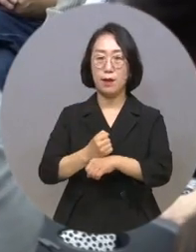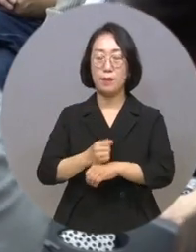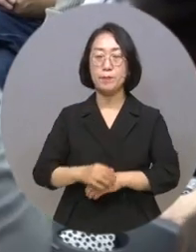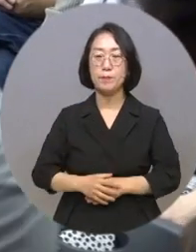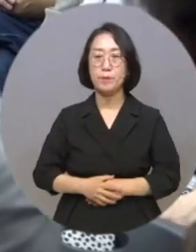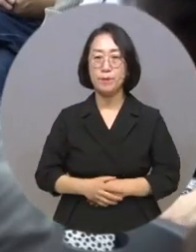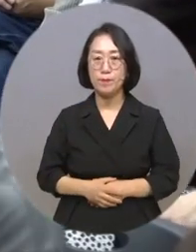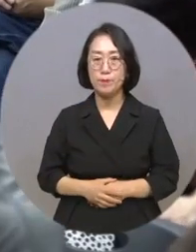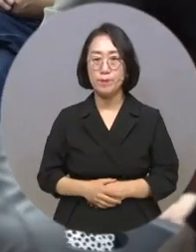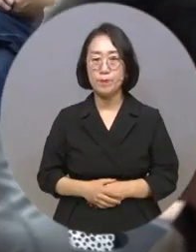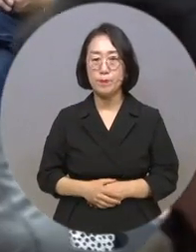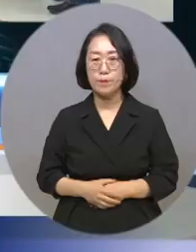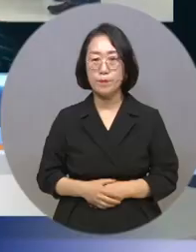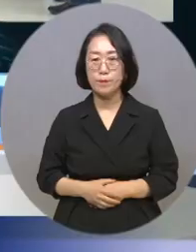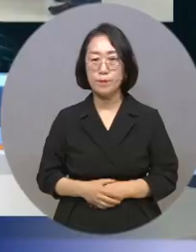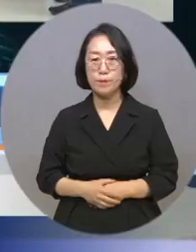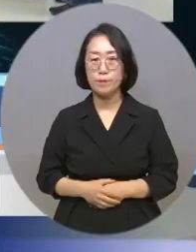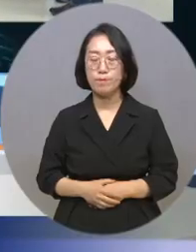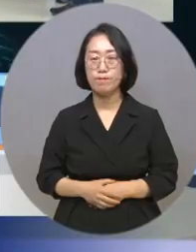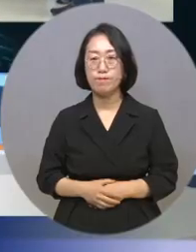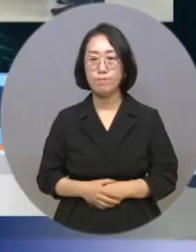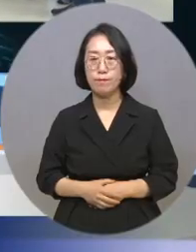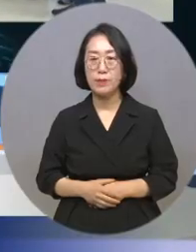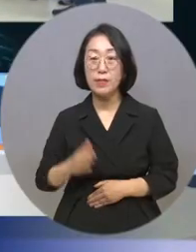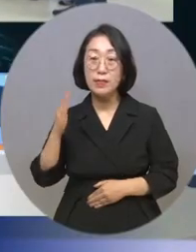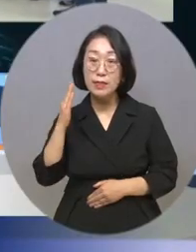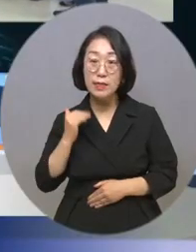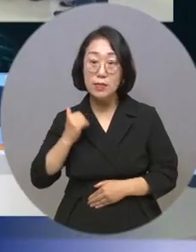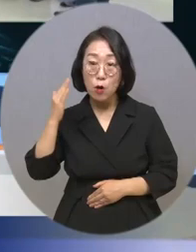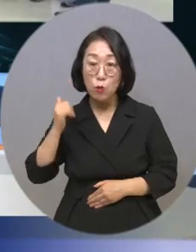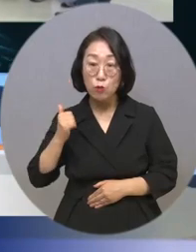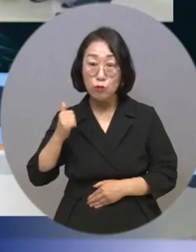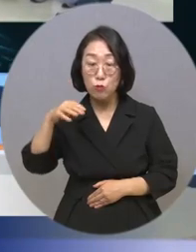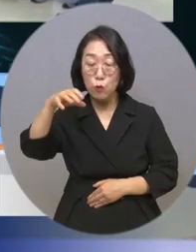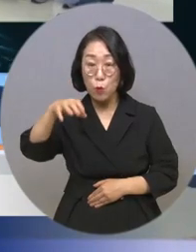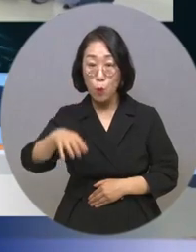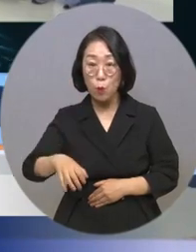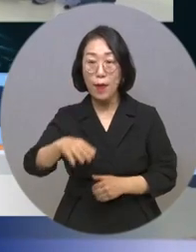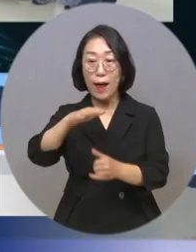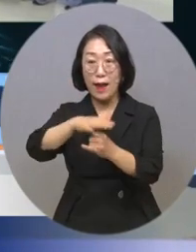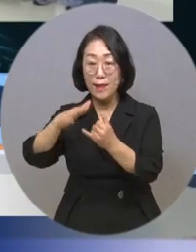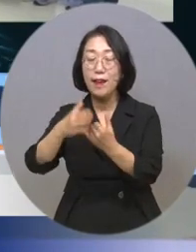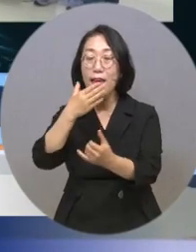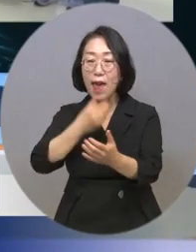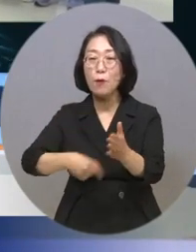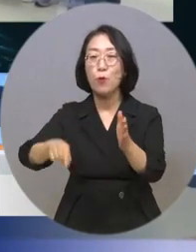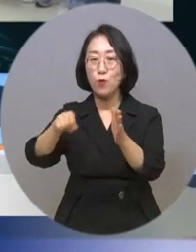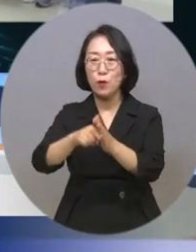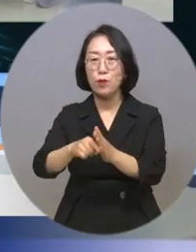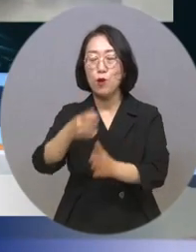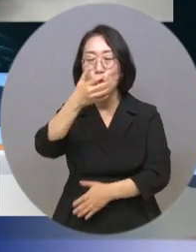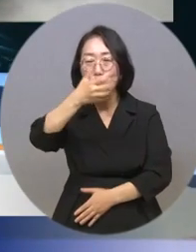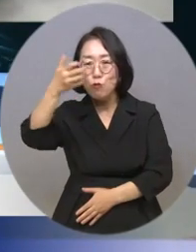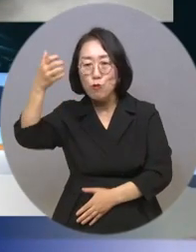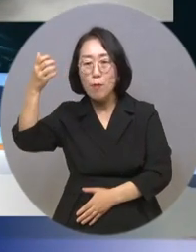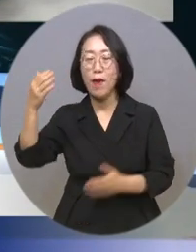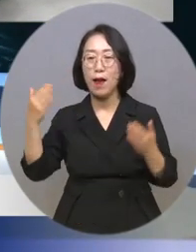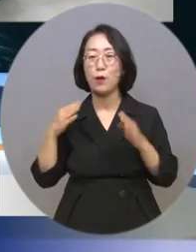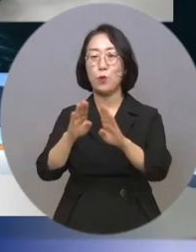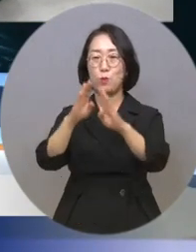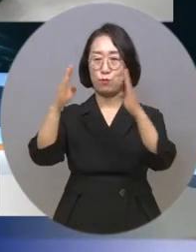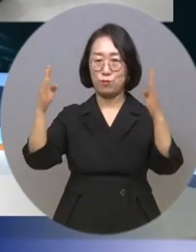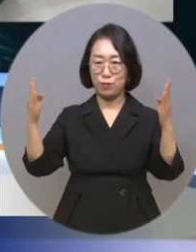경기방송 정선입니다. 의정부 녹양동에 아이들의 행복을 키워주기 위한 꿈의 학교가 문을